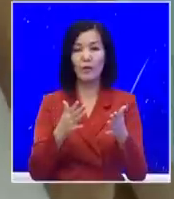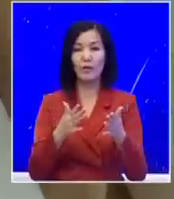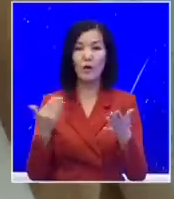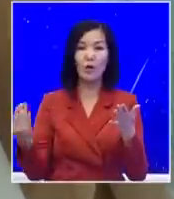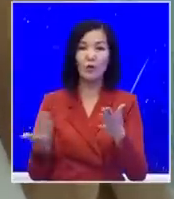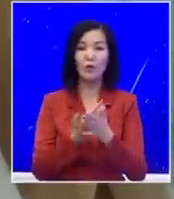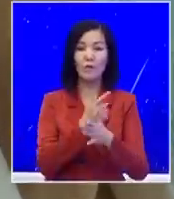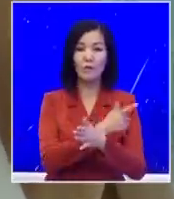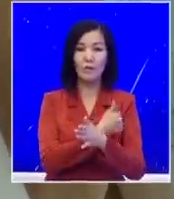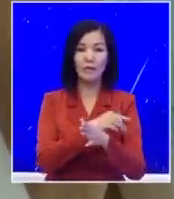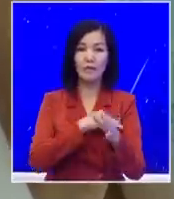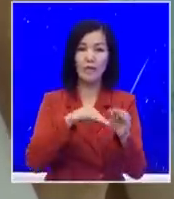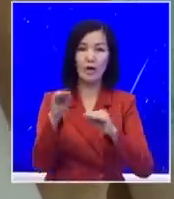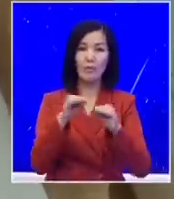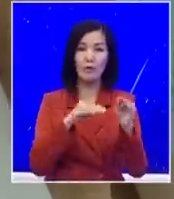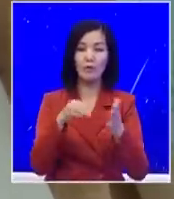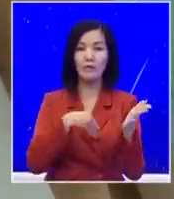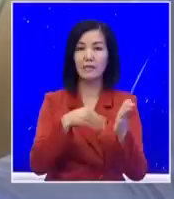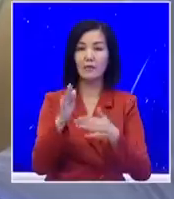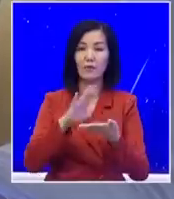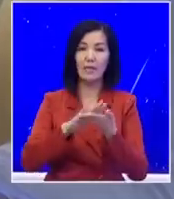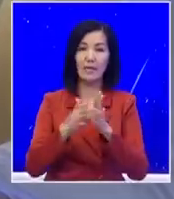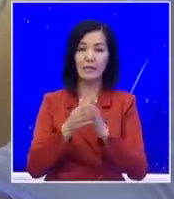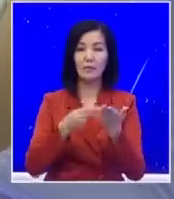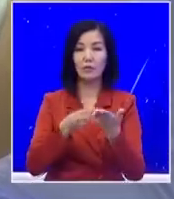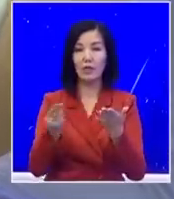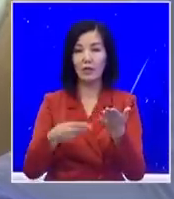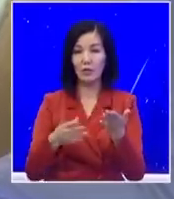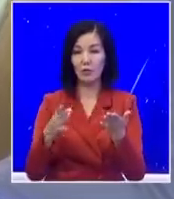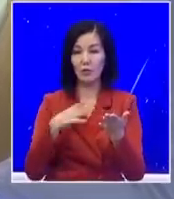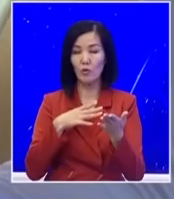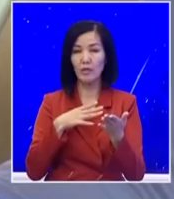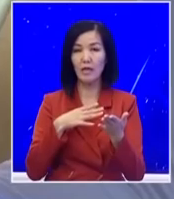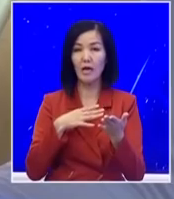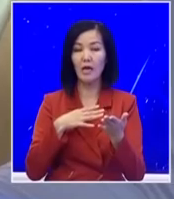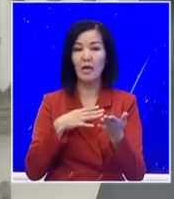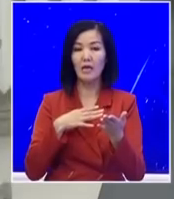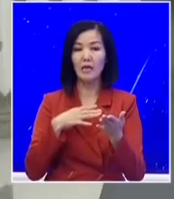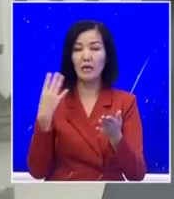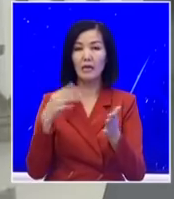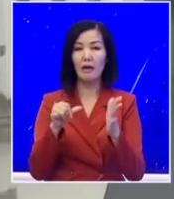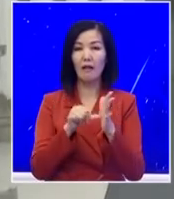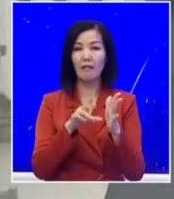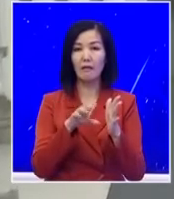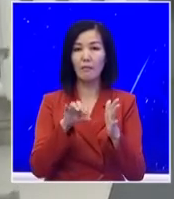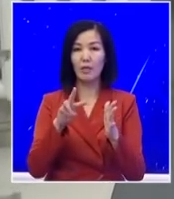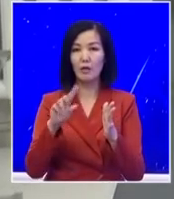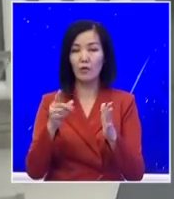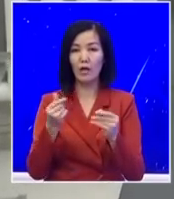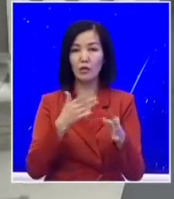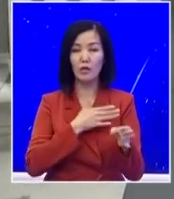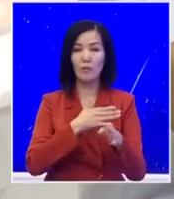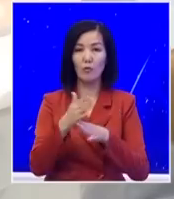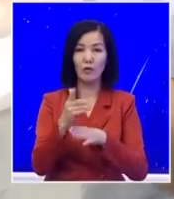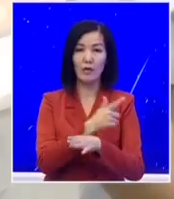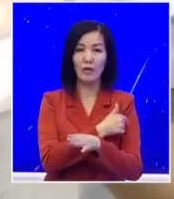заманауи медициналық жабдықтарды сатып алуға келісім шартқа қол қойылды. Бұл үшін құрылтайшы 46 миллион теңге бөлді. Сонымен бірге